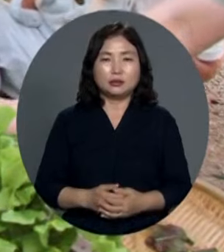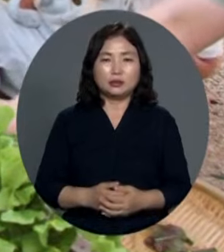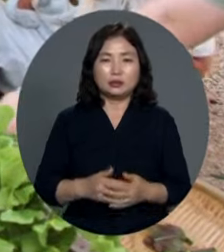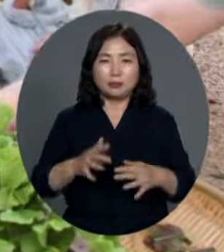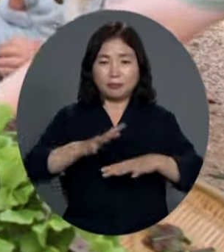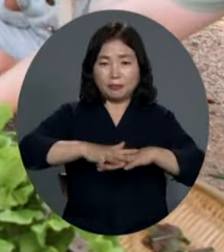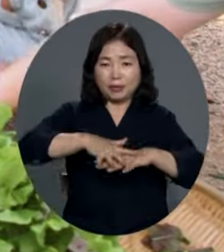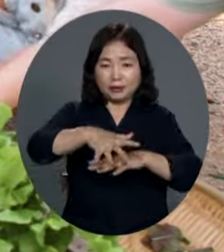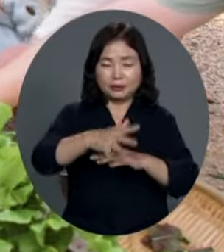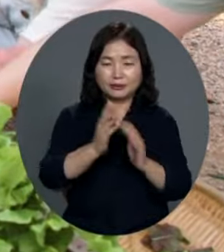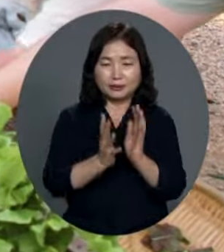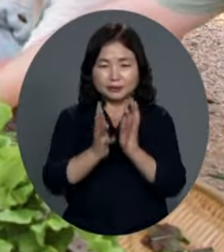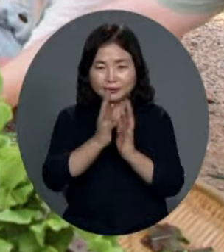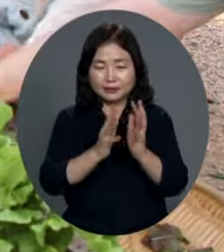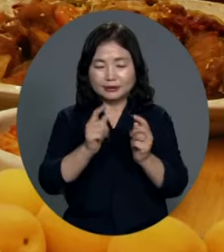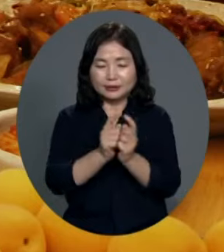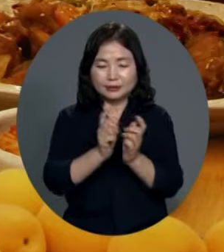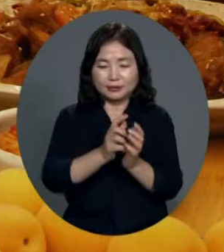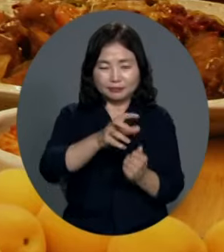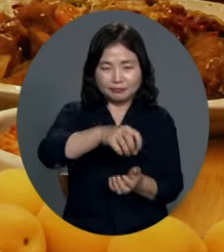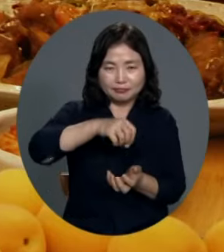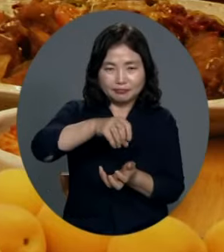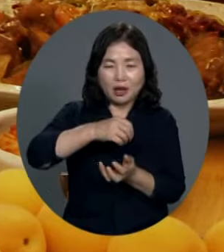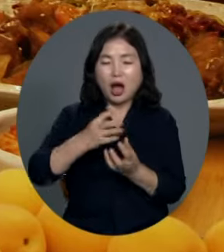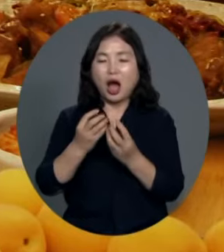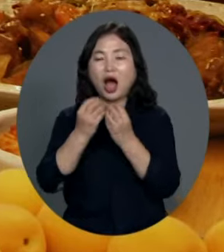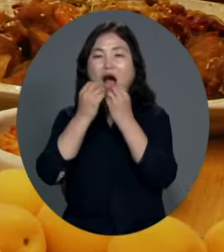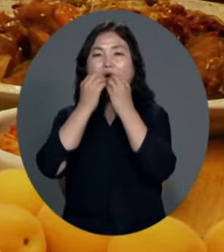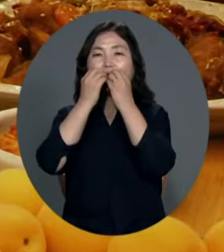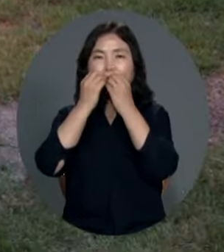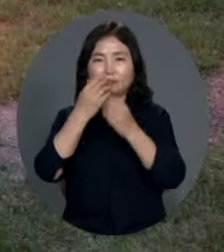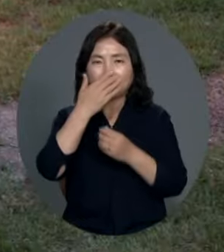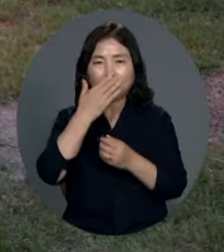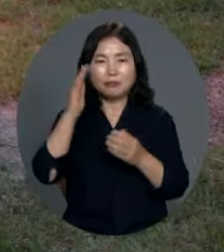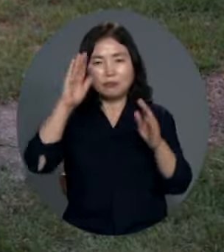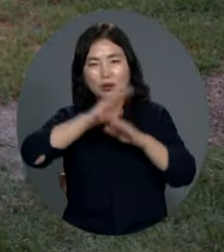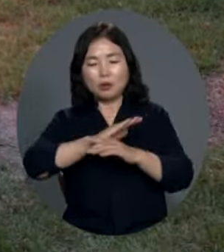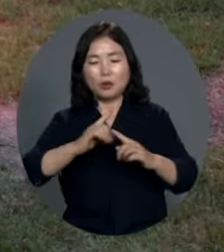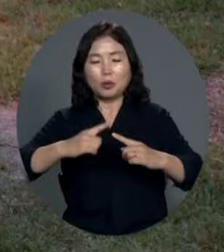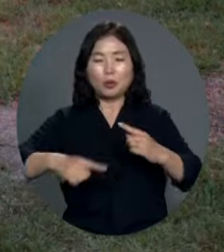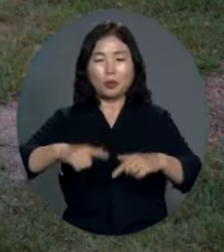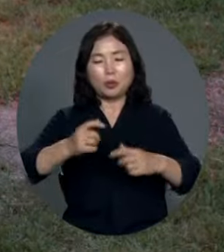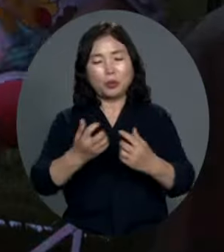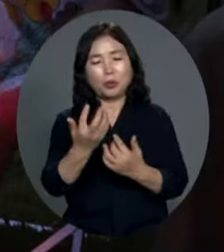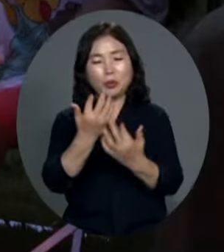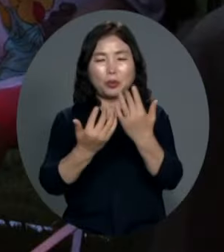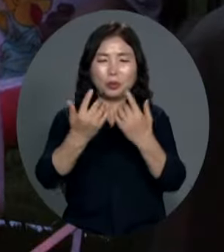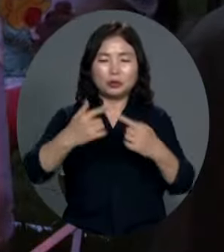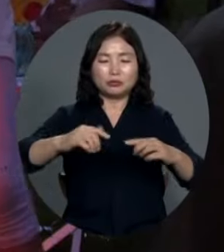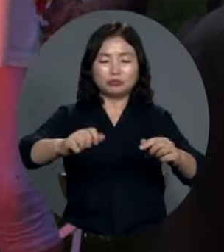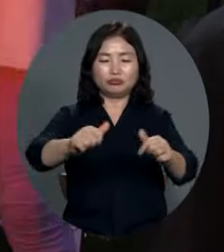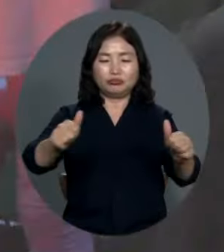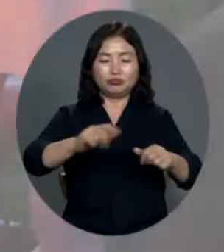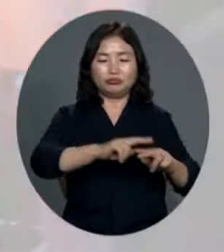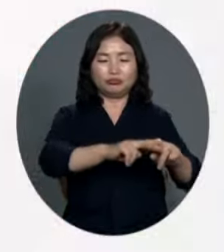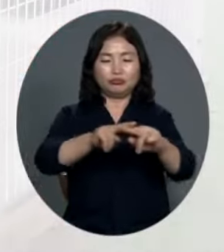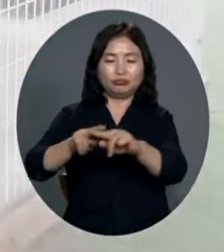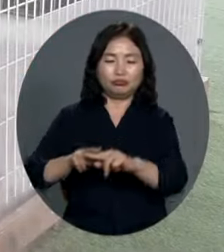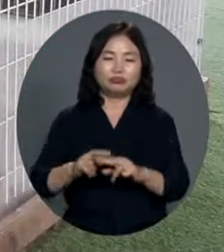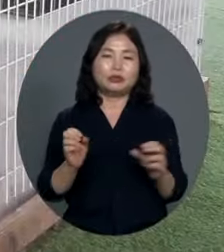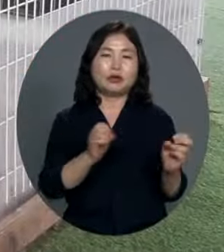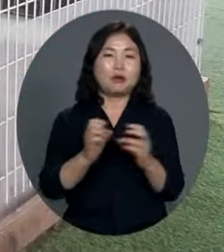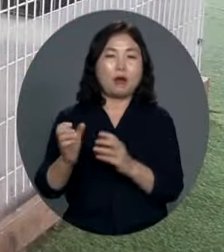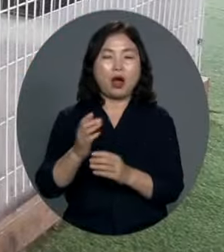텃밭에서 쌈채소를 직접 수확해 식사를 할 수 있고 밤에는 모닥불을 두고 이야기꽃도 피울 수